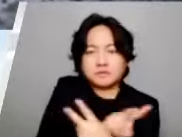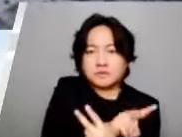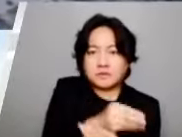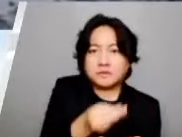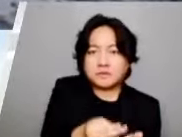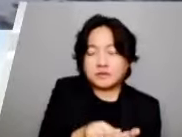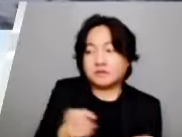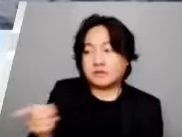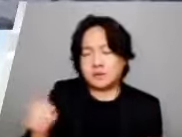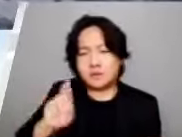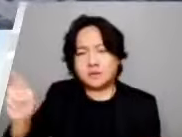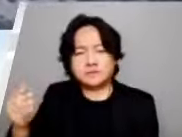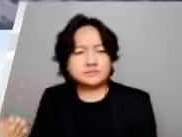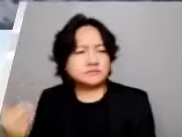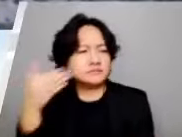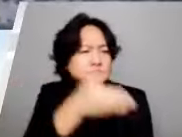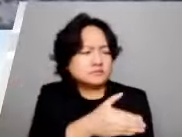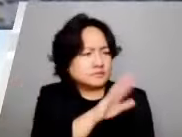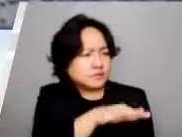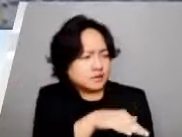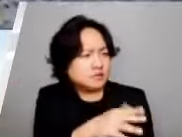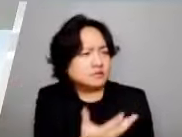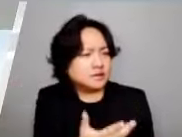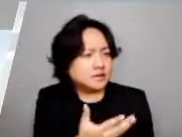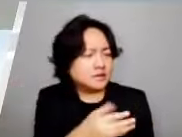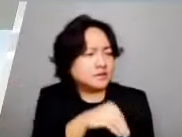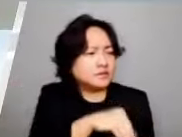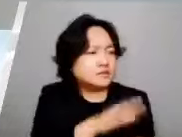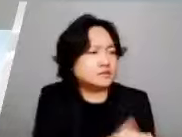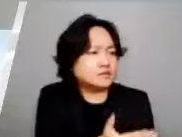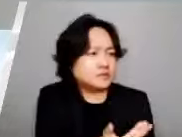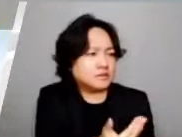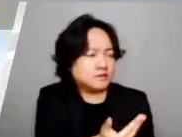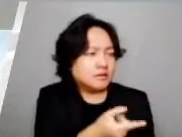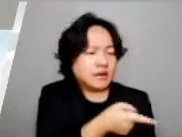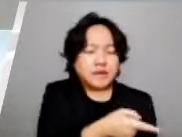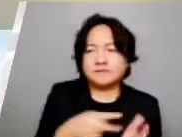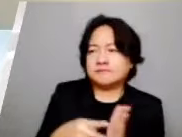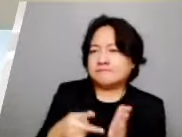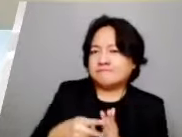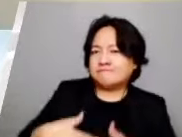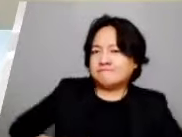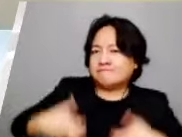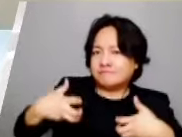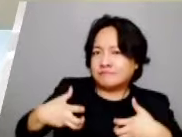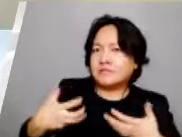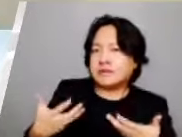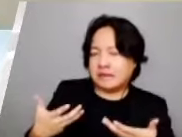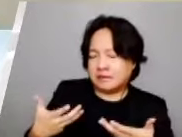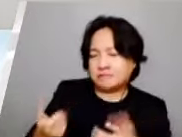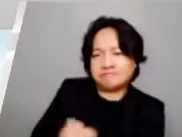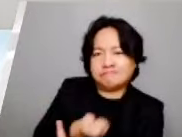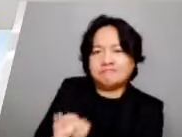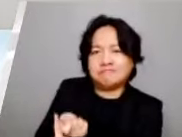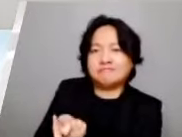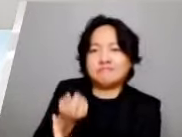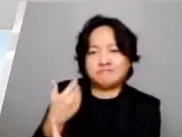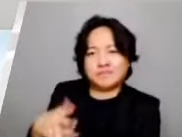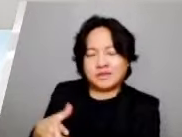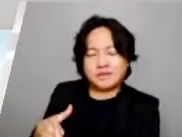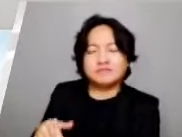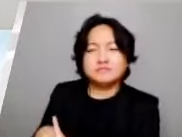maningil, nakulitan daw ang mga ito at sinaksak siya sa dibdib. Tumakas sa mga sospek pero sumuko rin sa pulisya